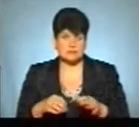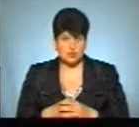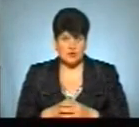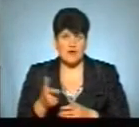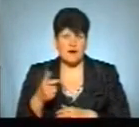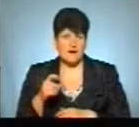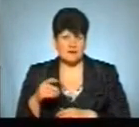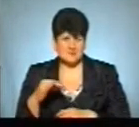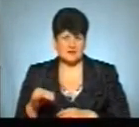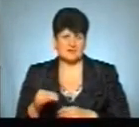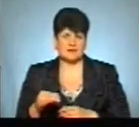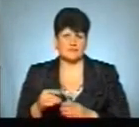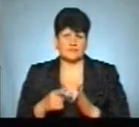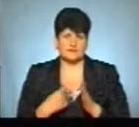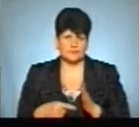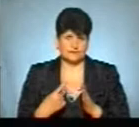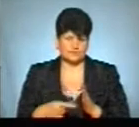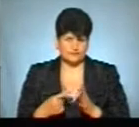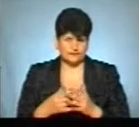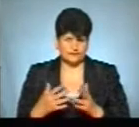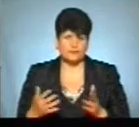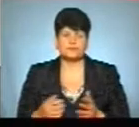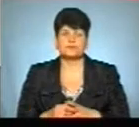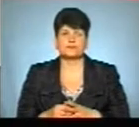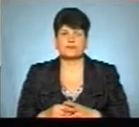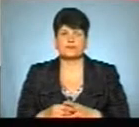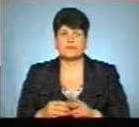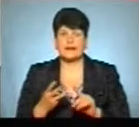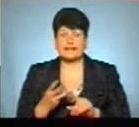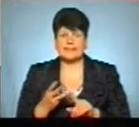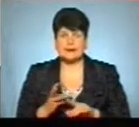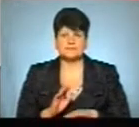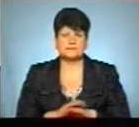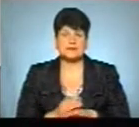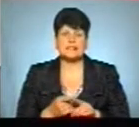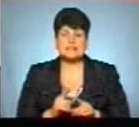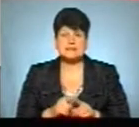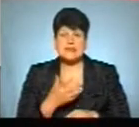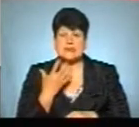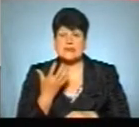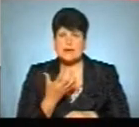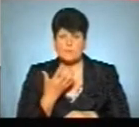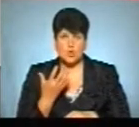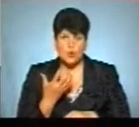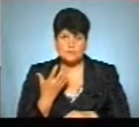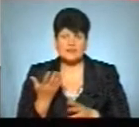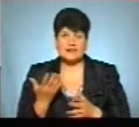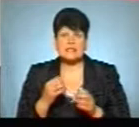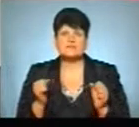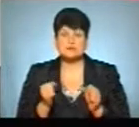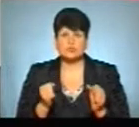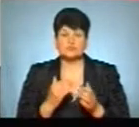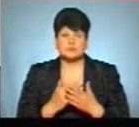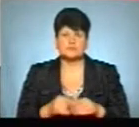газів внутрішнього, двигунів внутрішнього згоряння. І третій фактор – це тепло, яке є взимку, тому